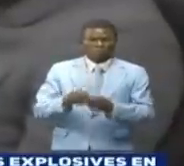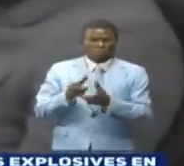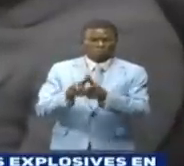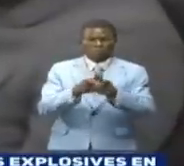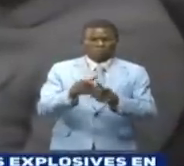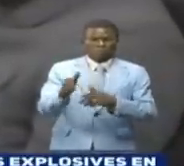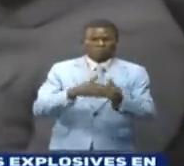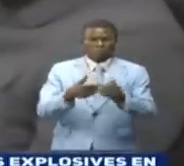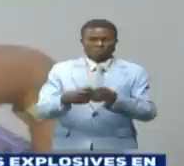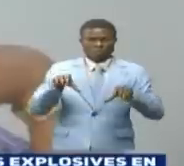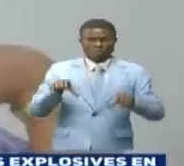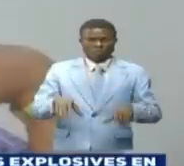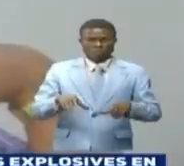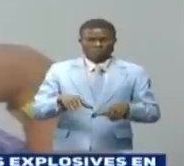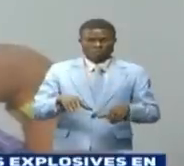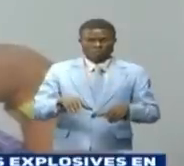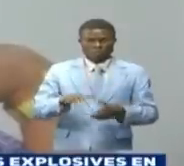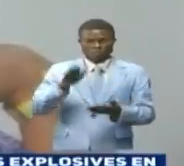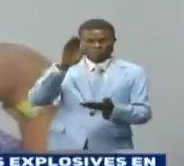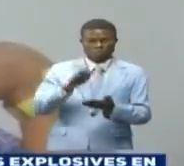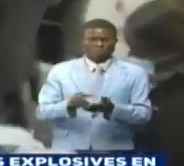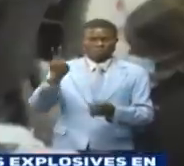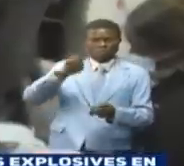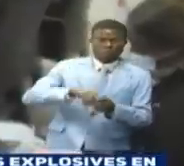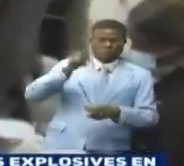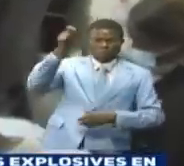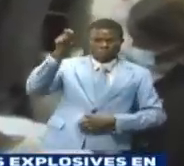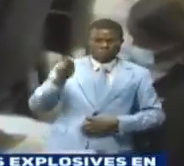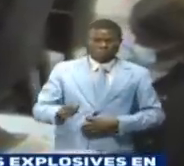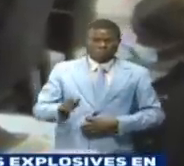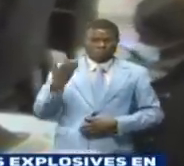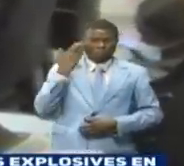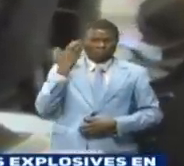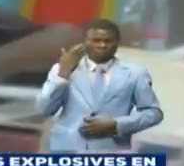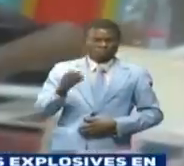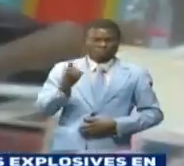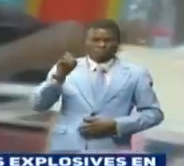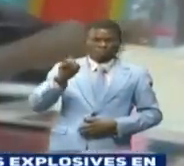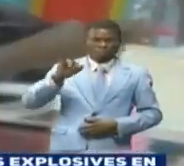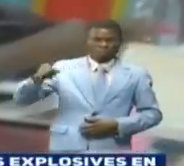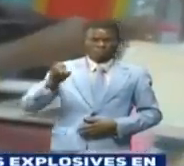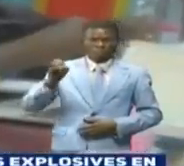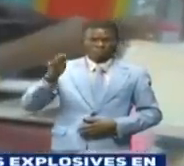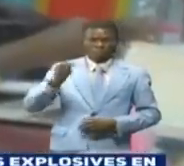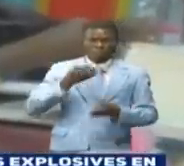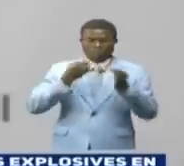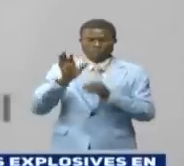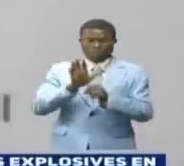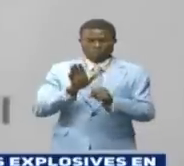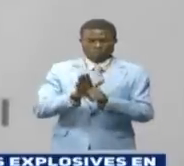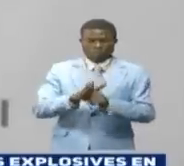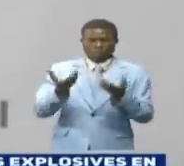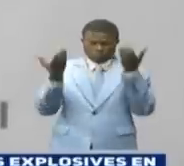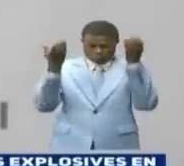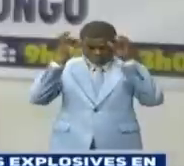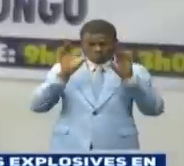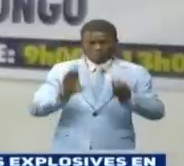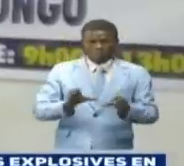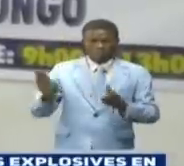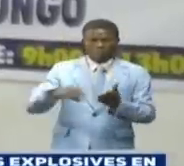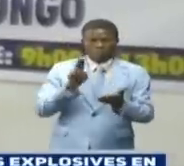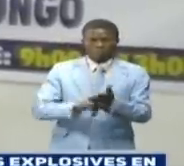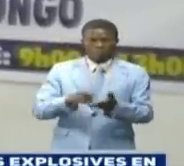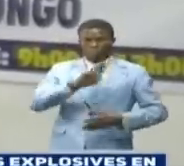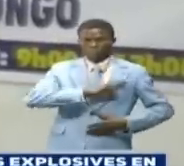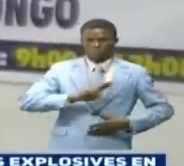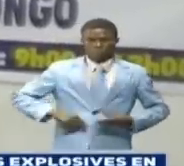légères en RDC et des réductions des violences armées, John Bofaka, de donner des explications sur les traités et conventions signés par la